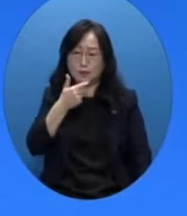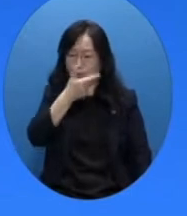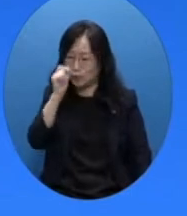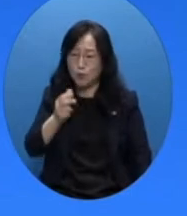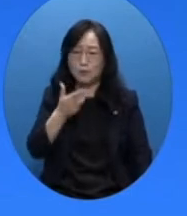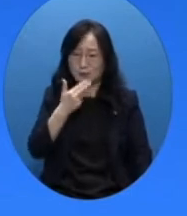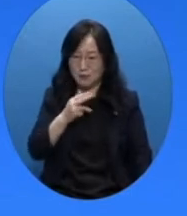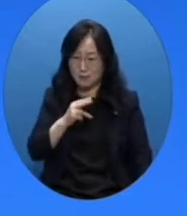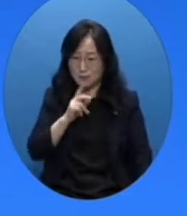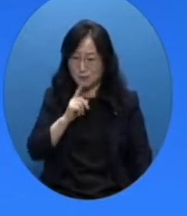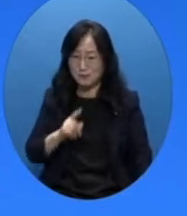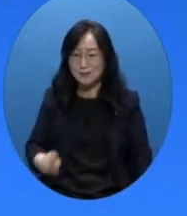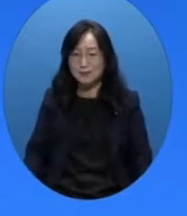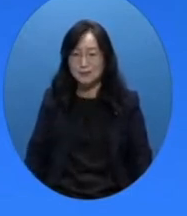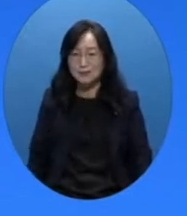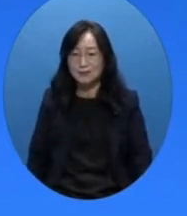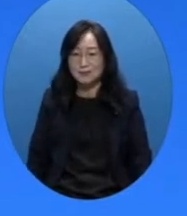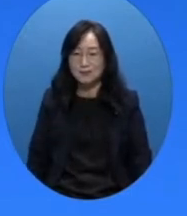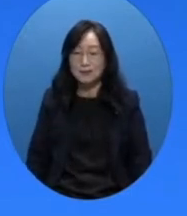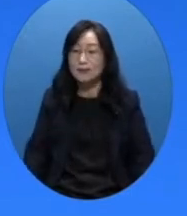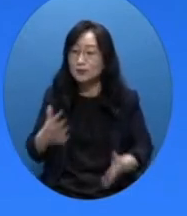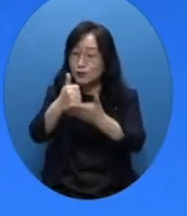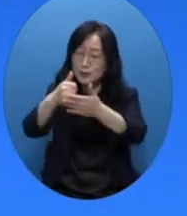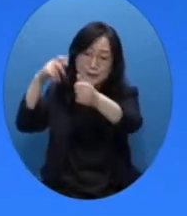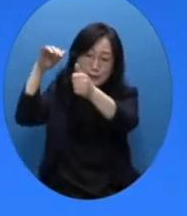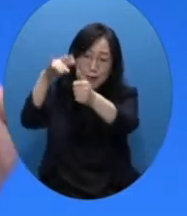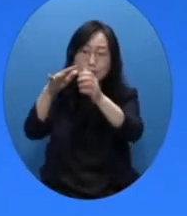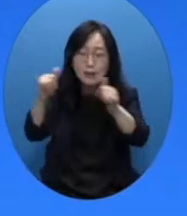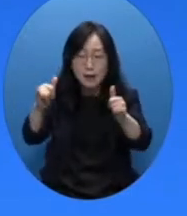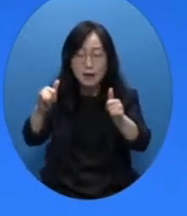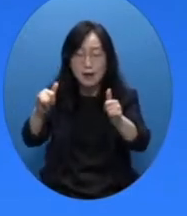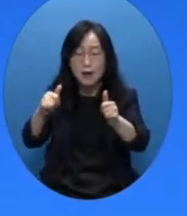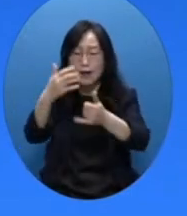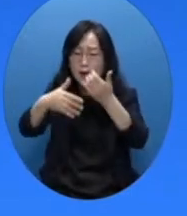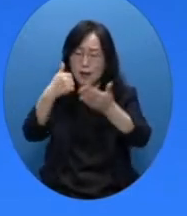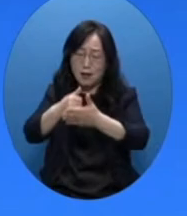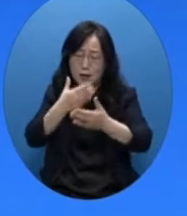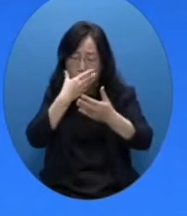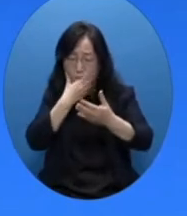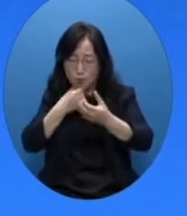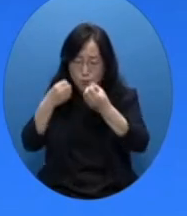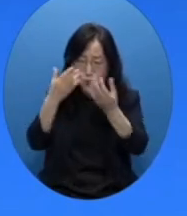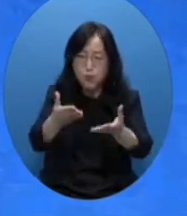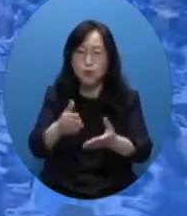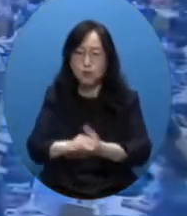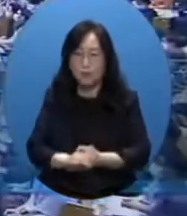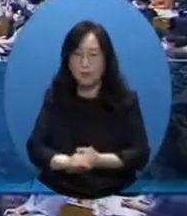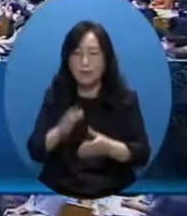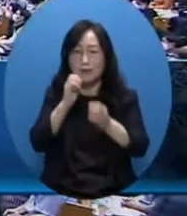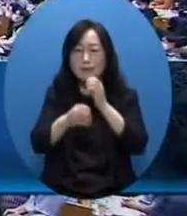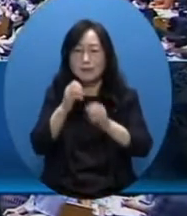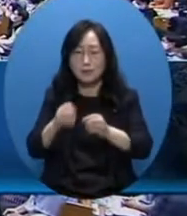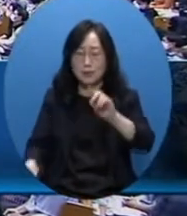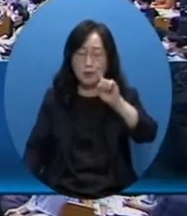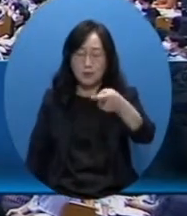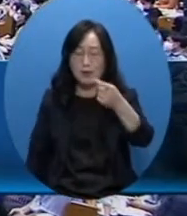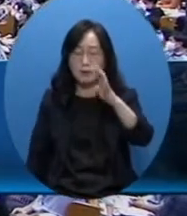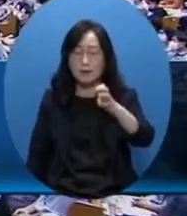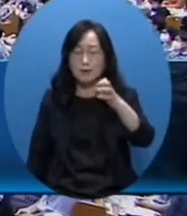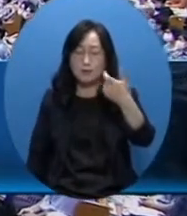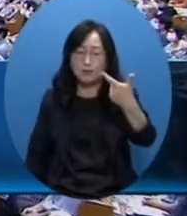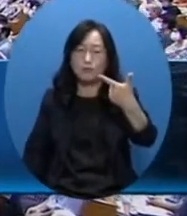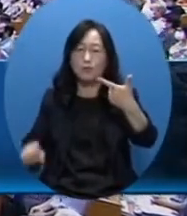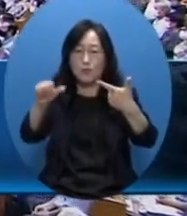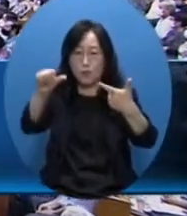없도다, 부족함이 없도다. 주님을 사모하는 자에게 하나님께서 복을 내려 주시는 것입니다. 시편 146편